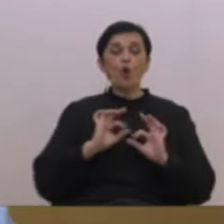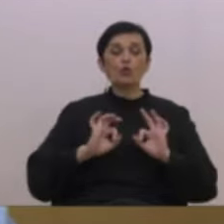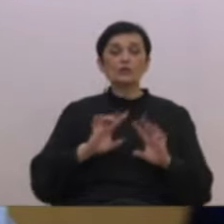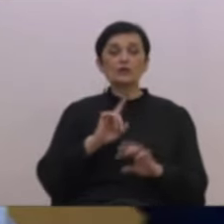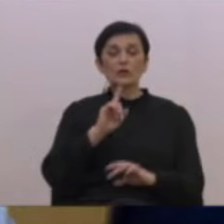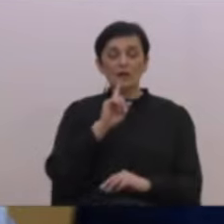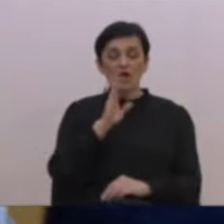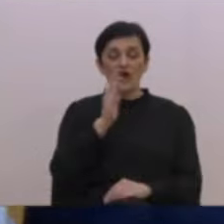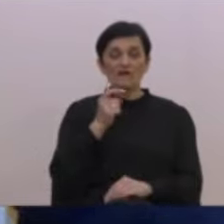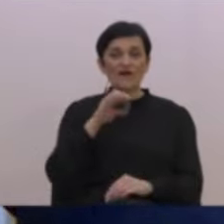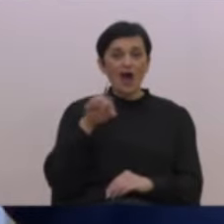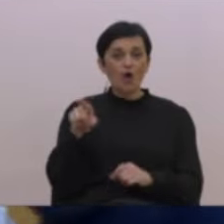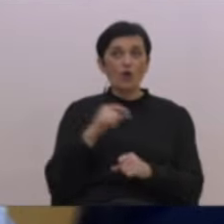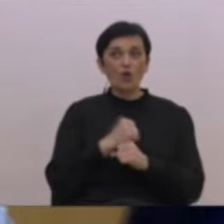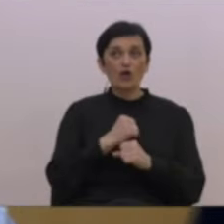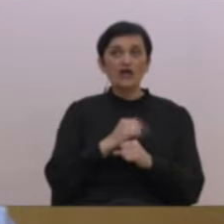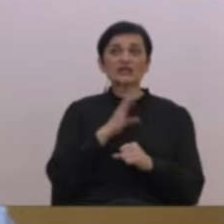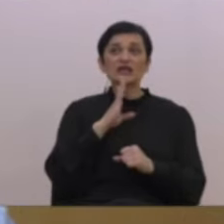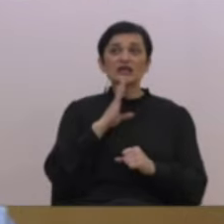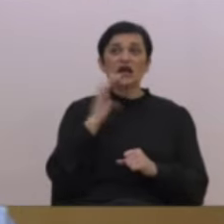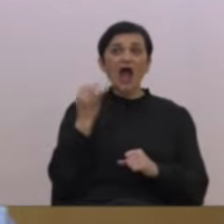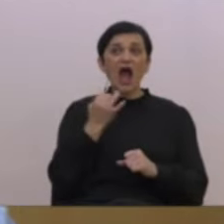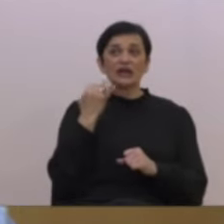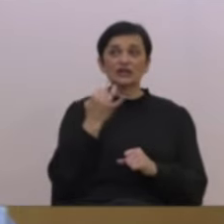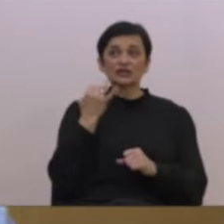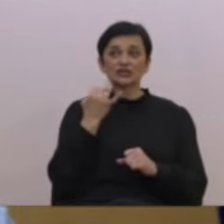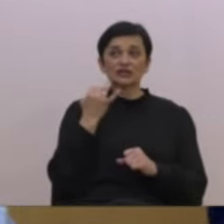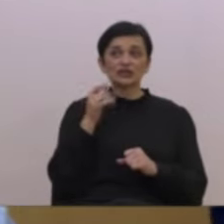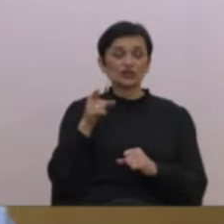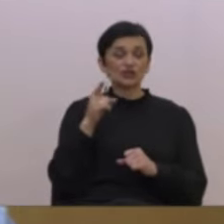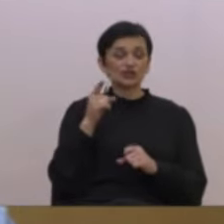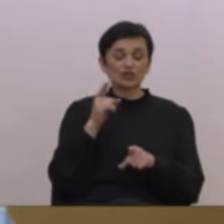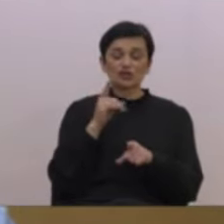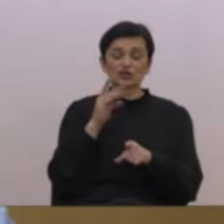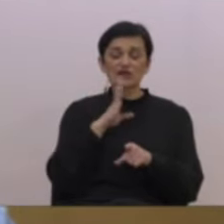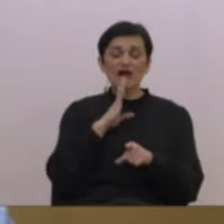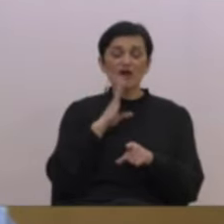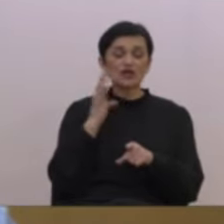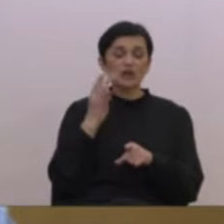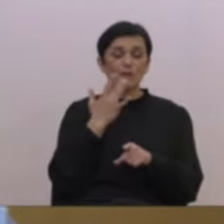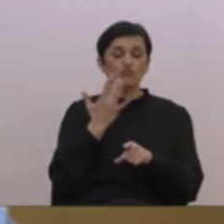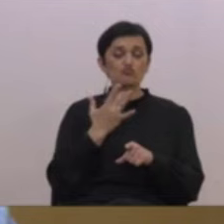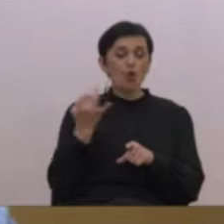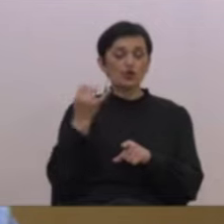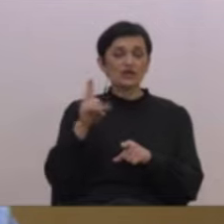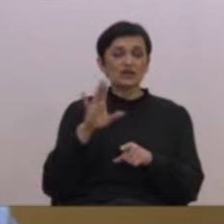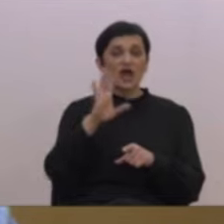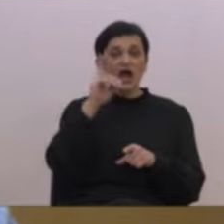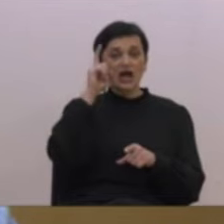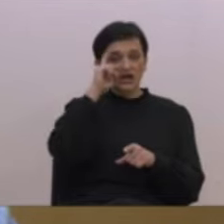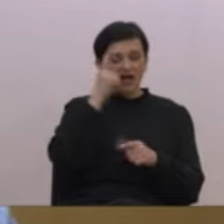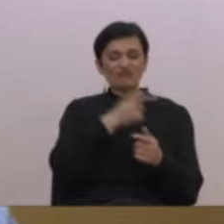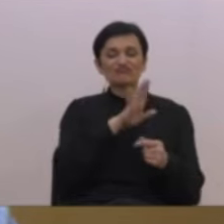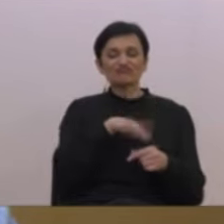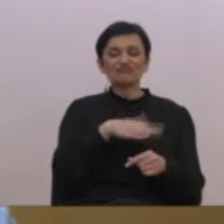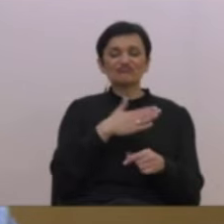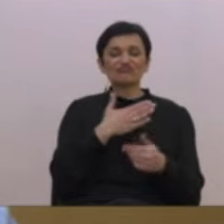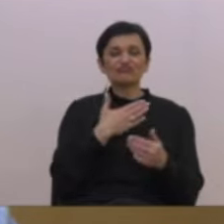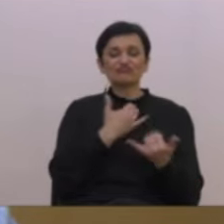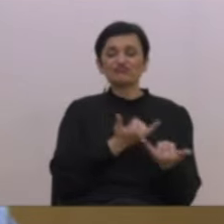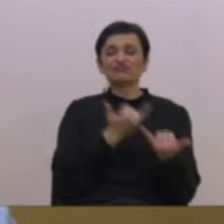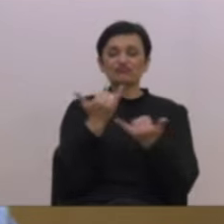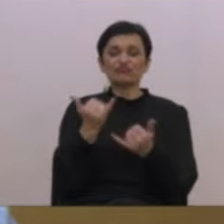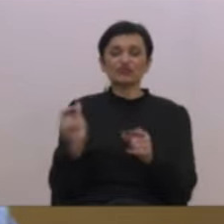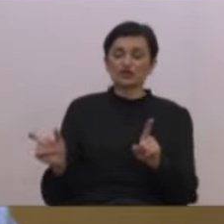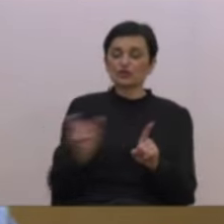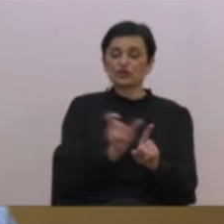betom avakhum gaaketa, ro khalebis interesi politika ar aris da mkholot katsebma chasves siashi da amitom arian siashi da mă interesează tuli tu